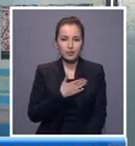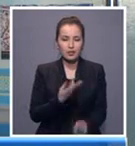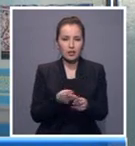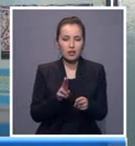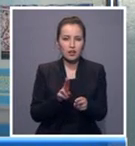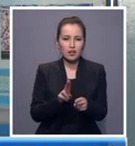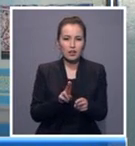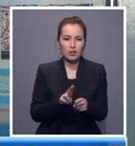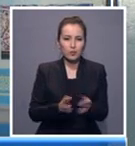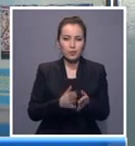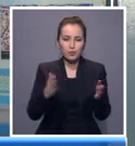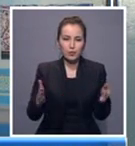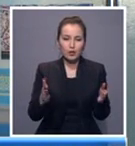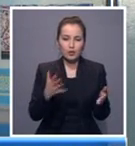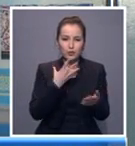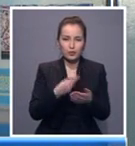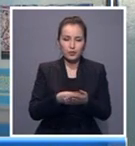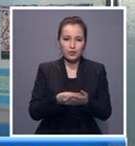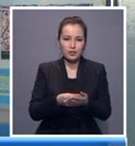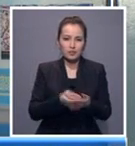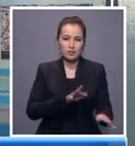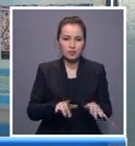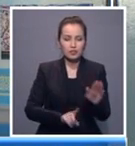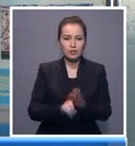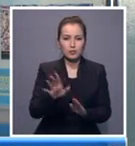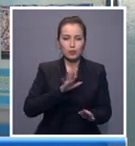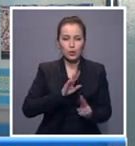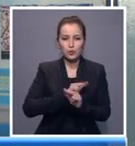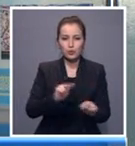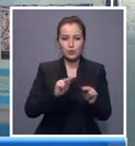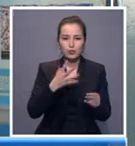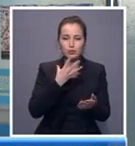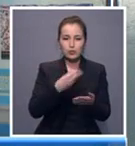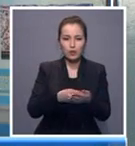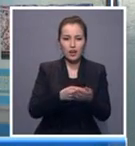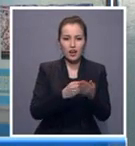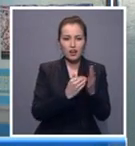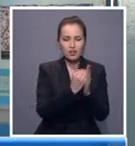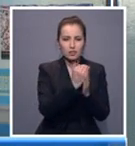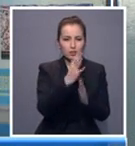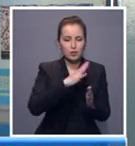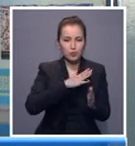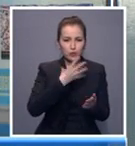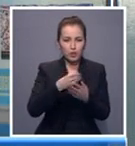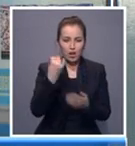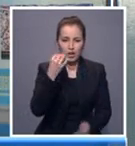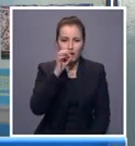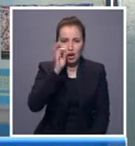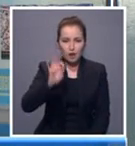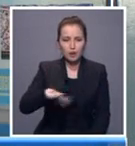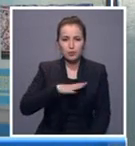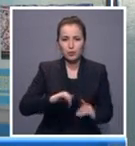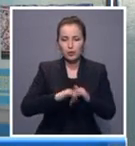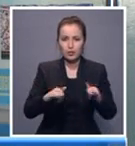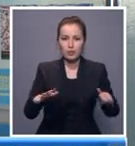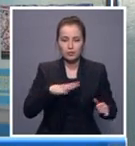осы қолға алатын дүниеміз осы мұғалімдердің біліктілігін арттыру, кәсіби шеберлігін арттыру,